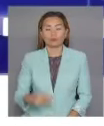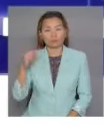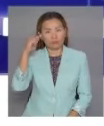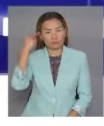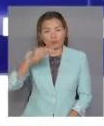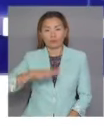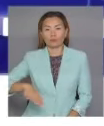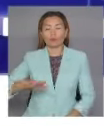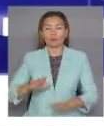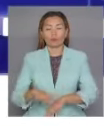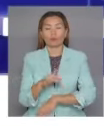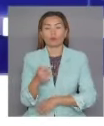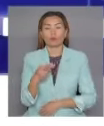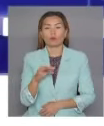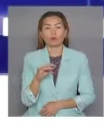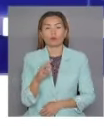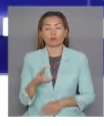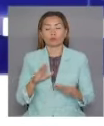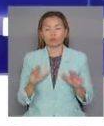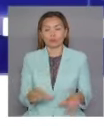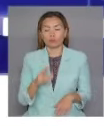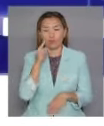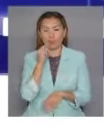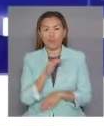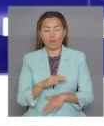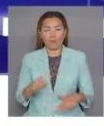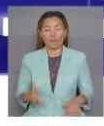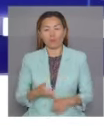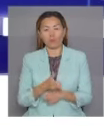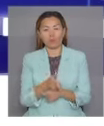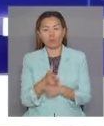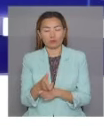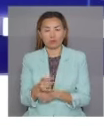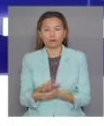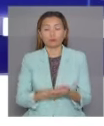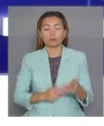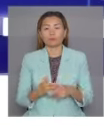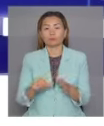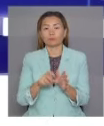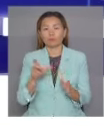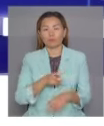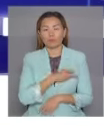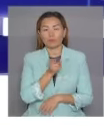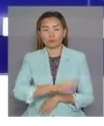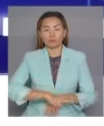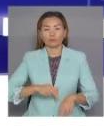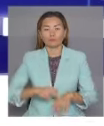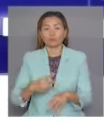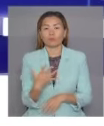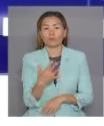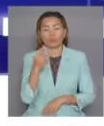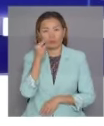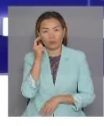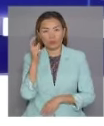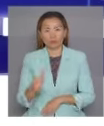Қытайдың оңтүстік шығысындағы Гуандун провинциясында ер адам балабақшаға пышақпен шабуыл жасап, 6 адам мерт болды. Полиция 25 жастағы